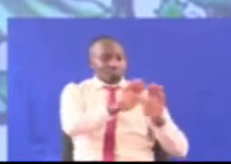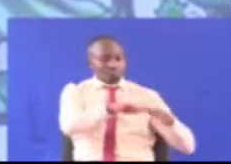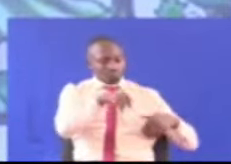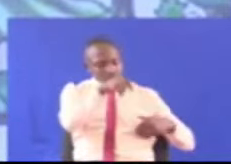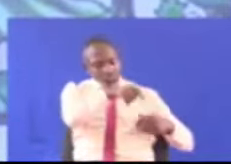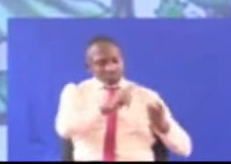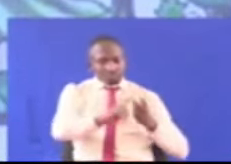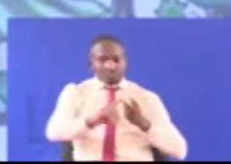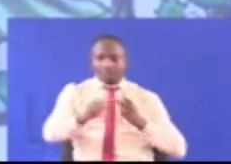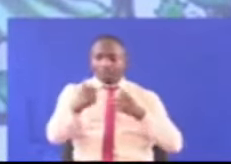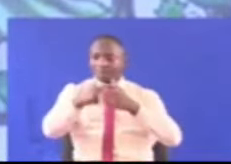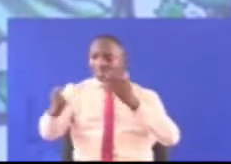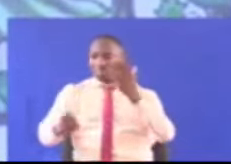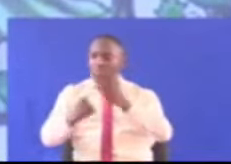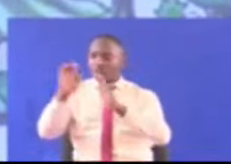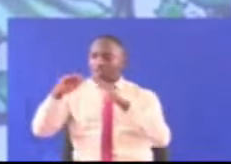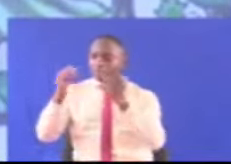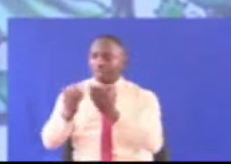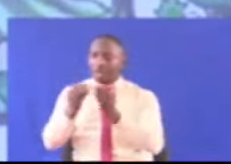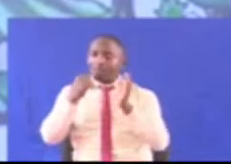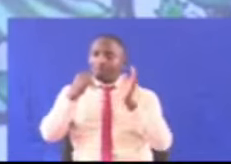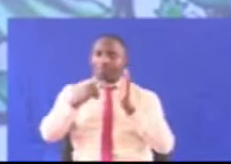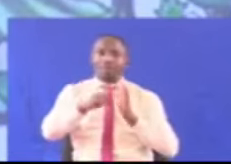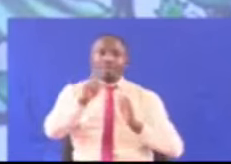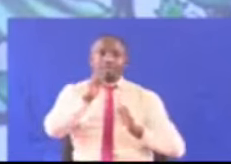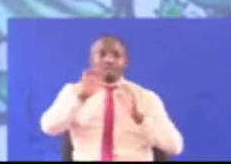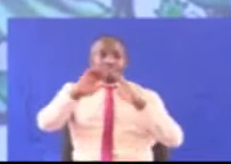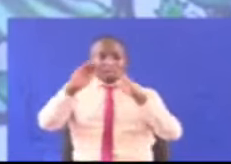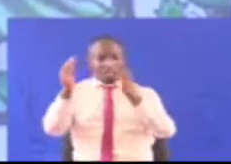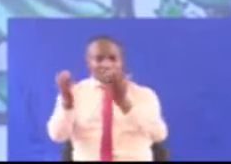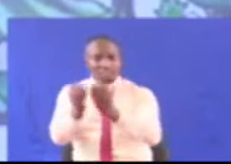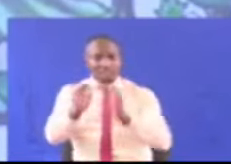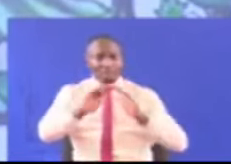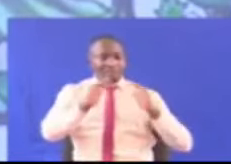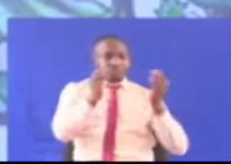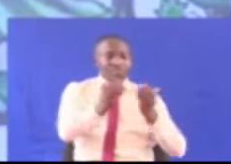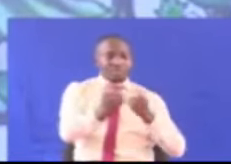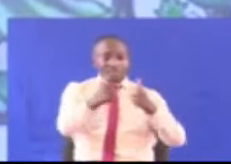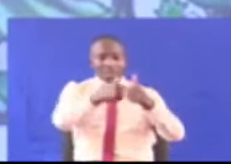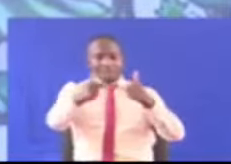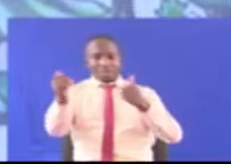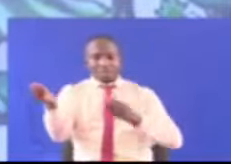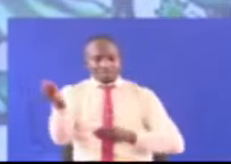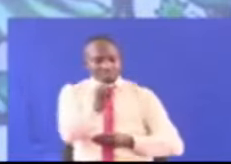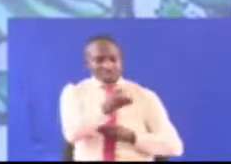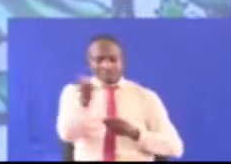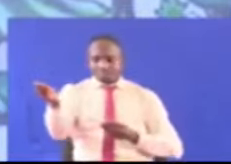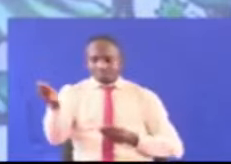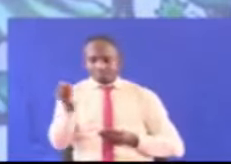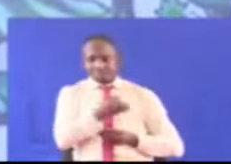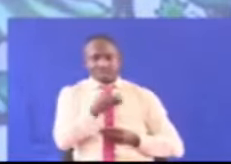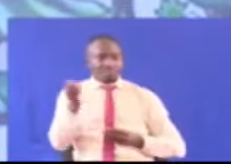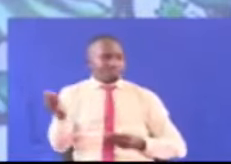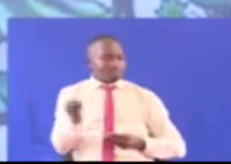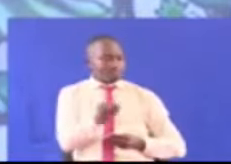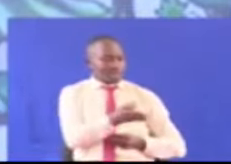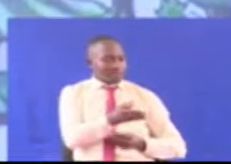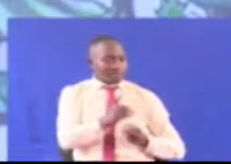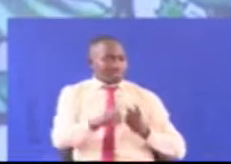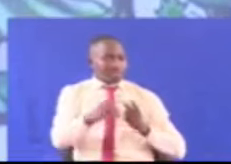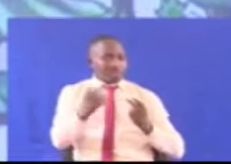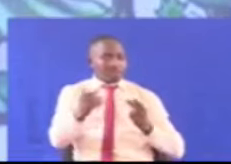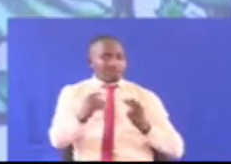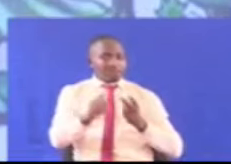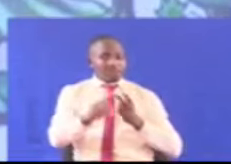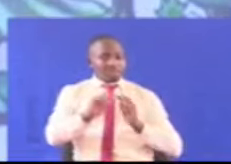majina yanaletwa na vyama, manake kila chama kinaleta jina la huyo kinayeona kwamba ndiye anayefaa. Na kila